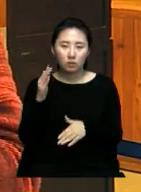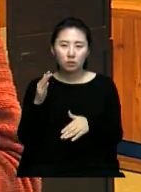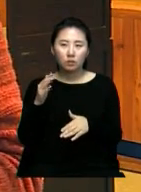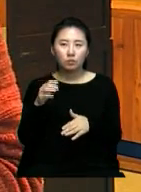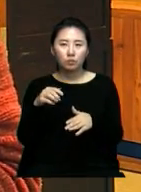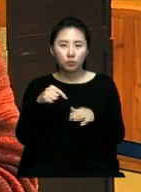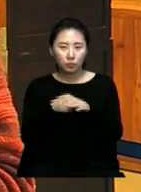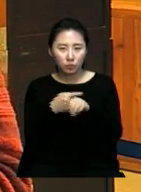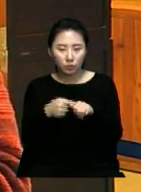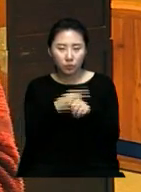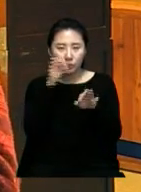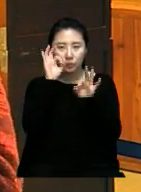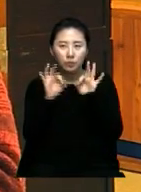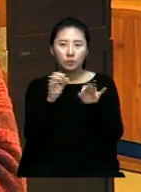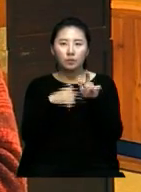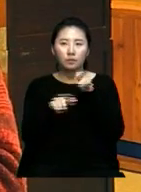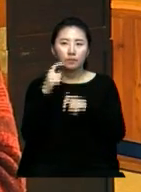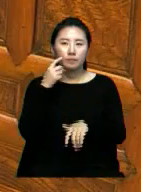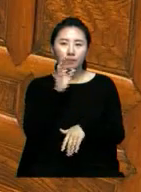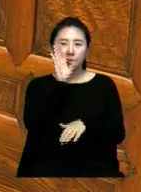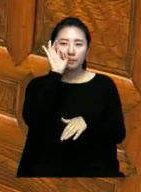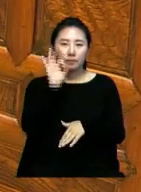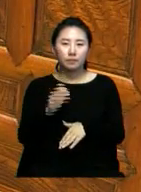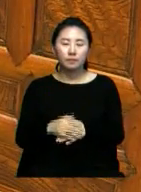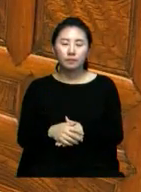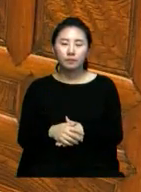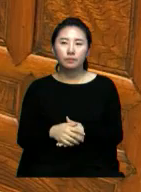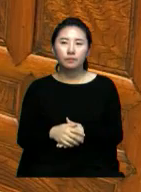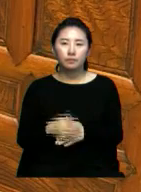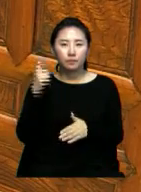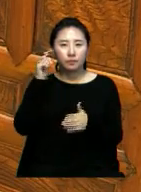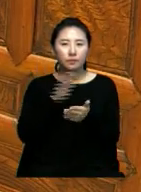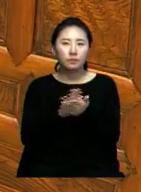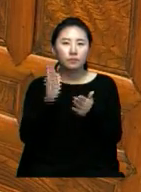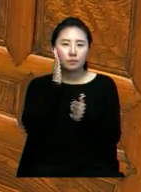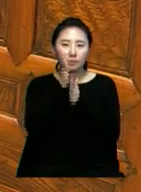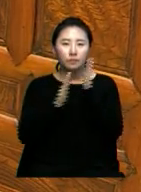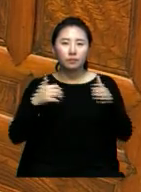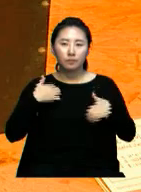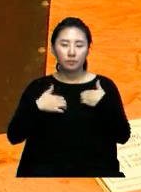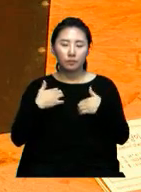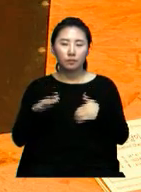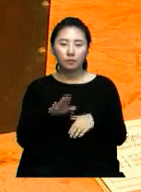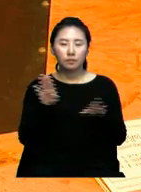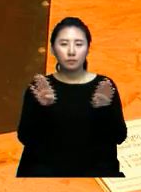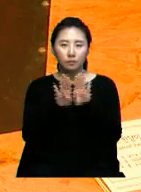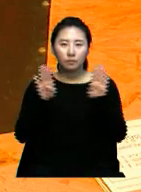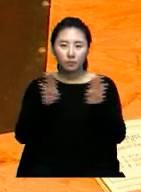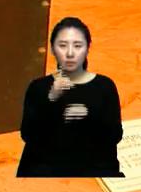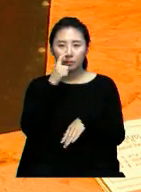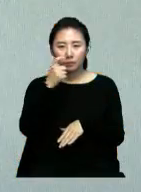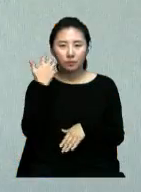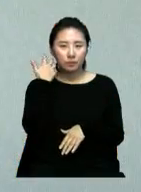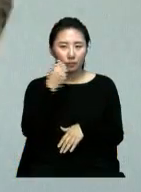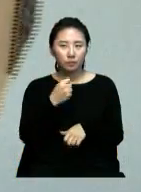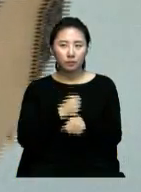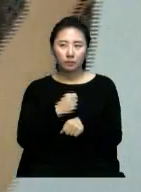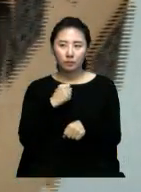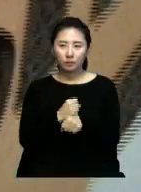경우는 이제 무늬를 보면 좀더 아름다움을 알수 있고 이제 힐링숲에서 즐기는 우리 전통 목가구의 멋과